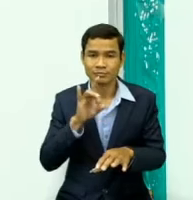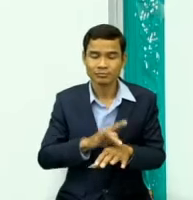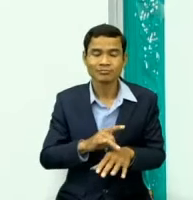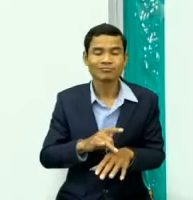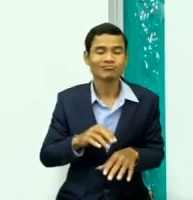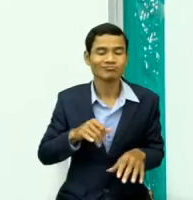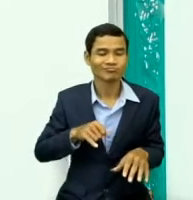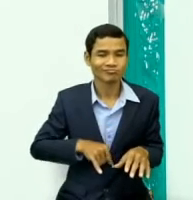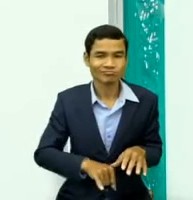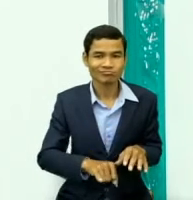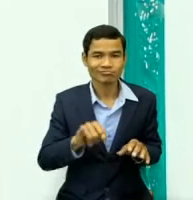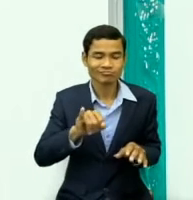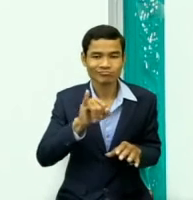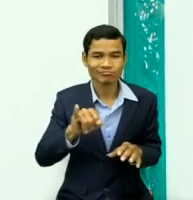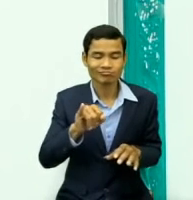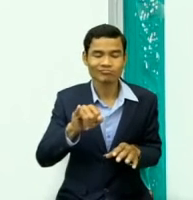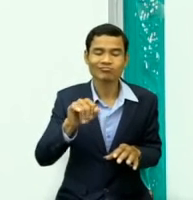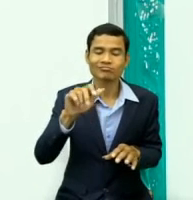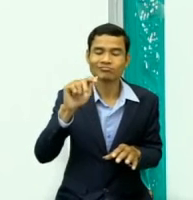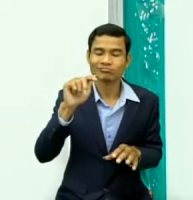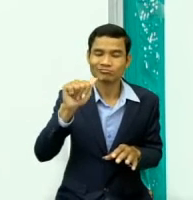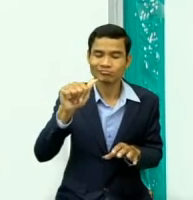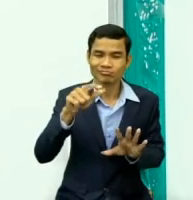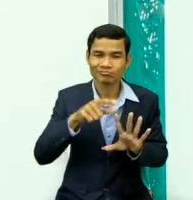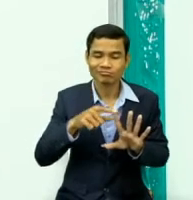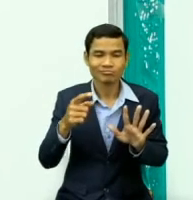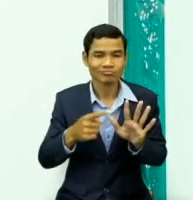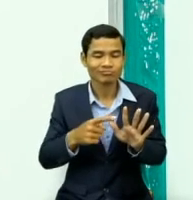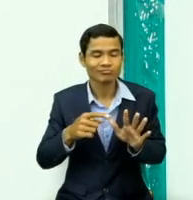nhà chị comment đừng bật đạch đá con